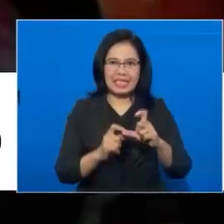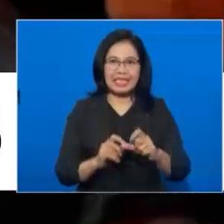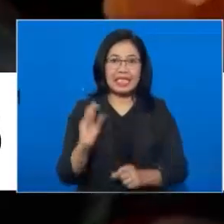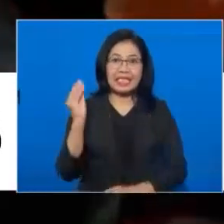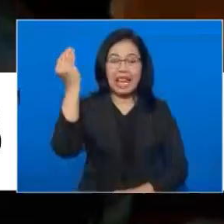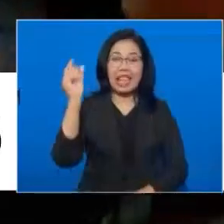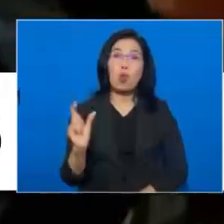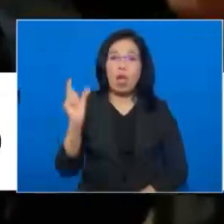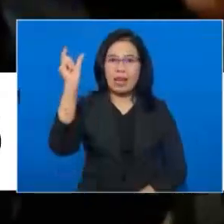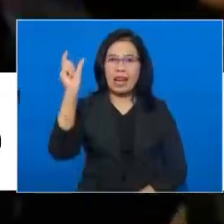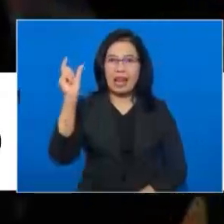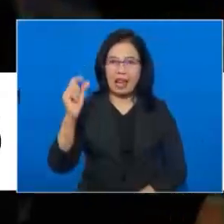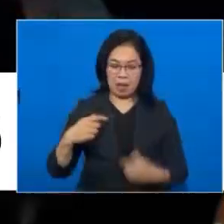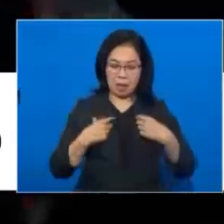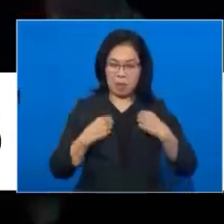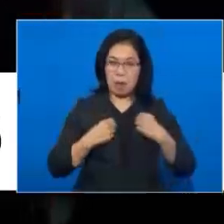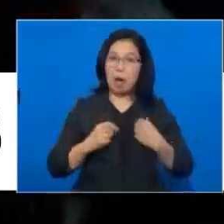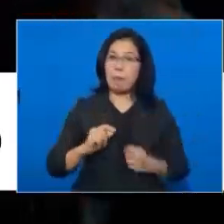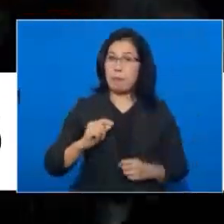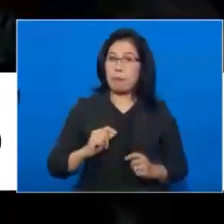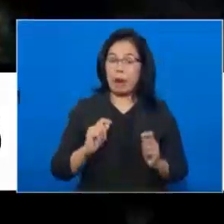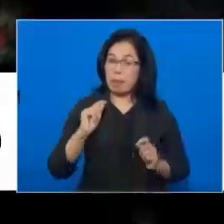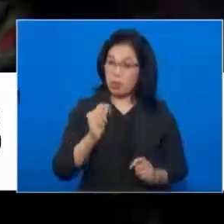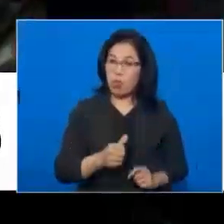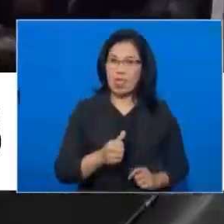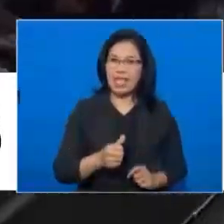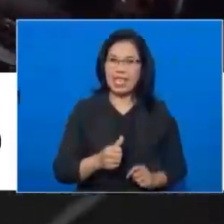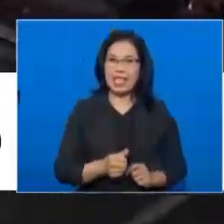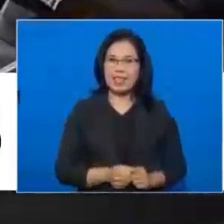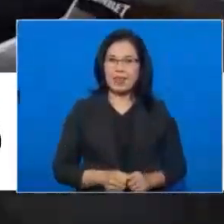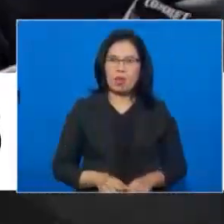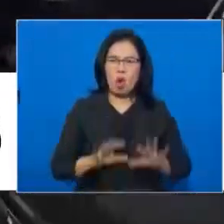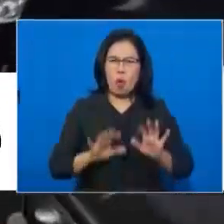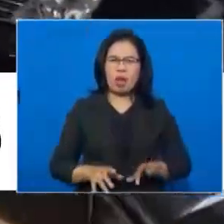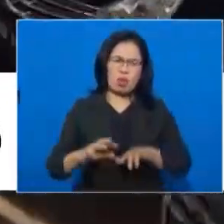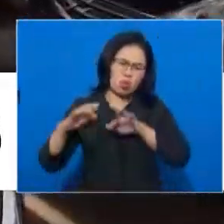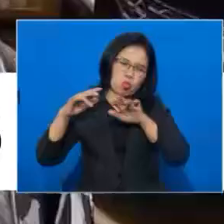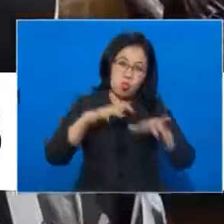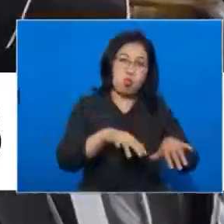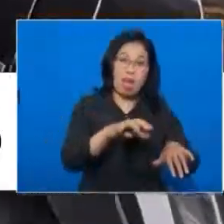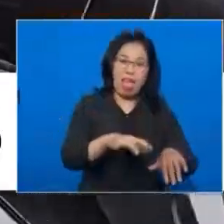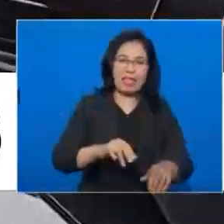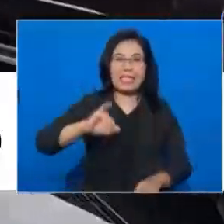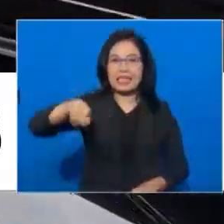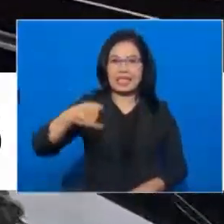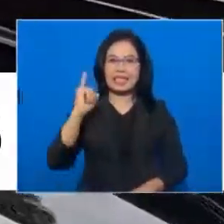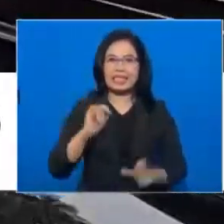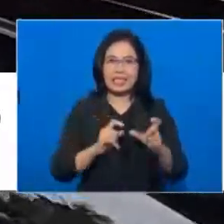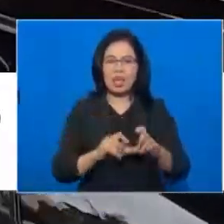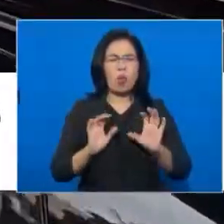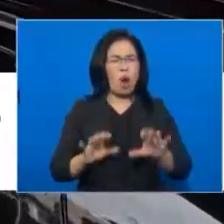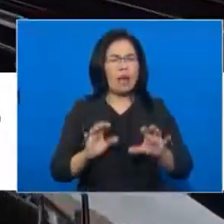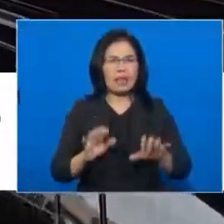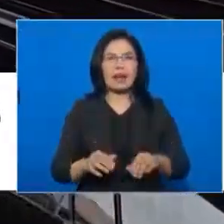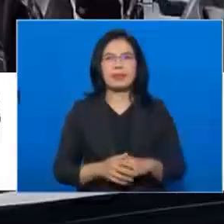Dengan mayoritas berseragam warna putih, pendukung Anies Caimin memenuhi jalanan menuju kawasan JIS. Banyaknya pendukung Anies Caimin